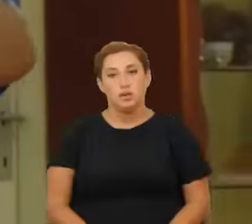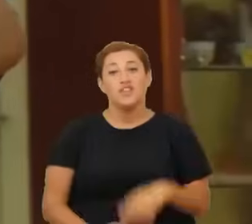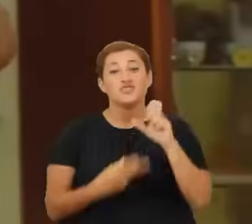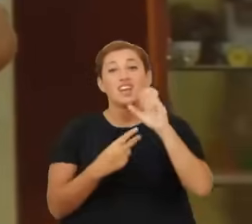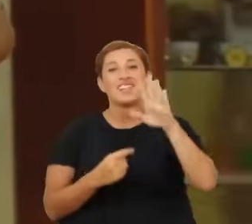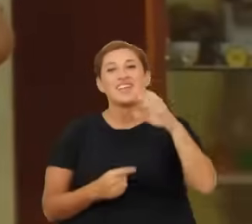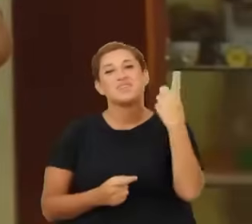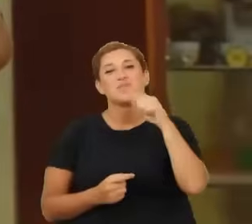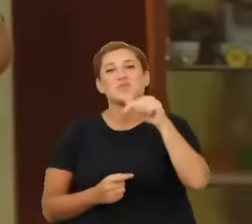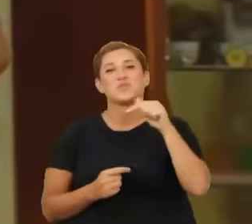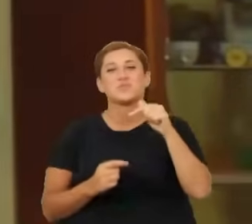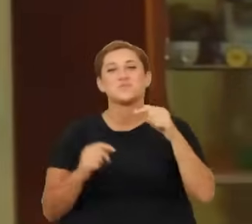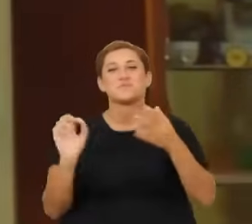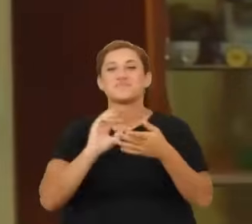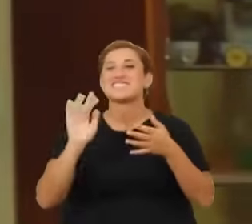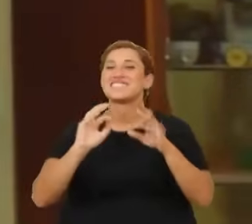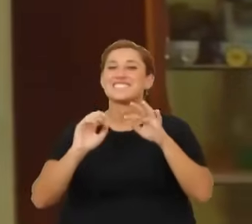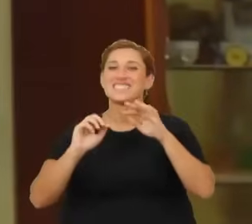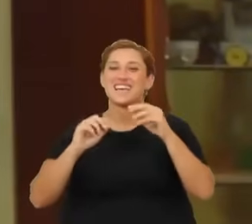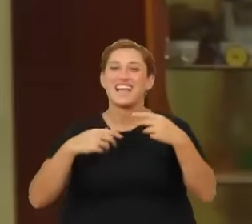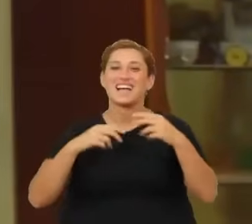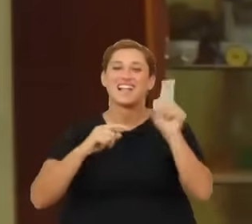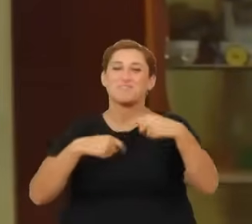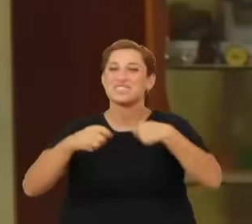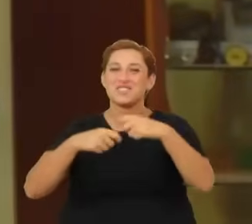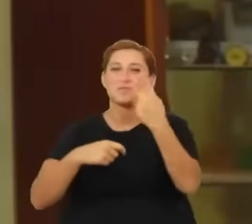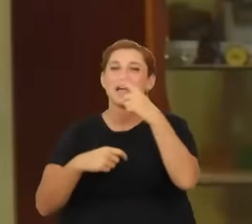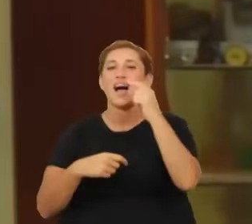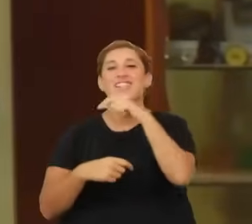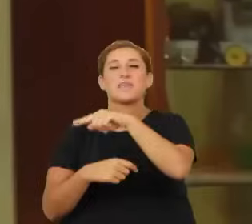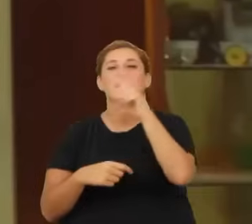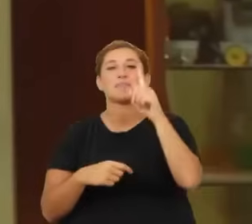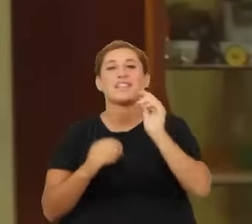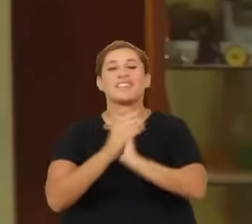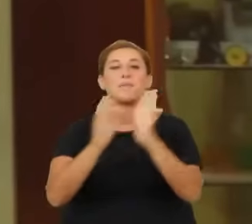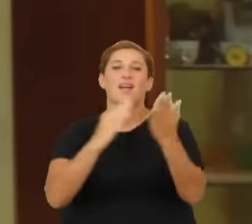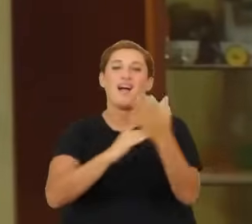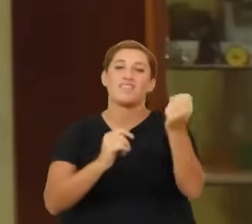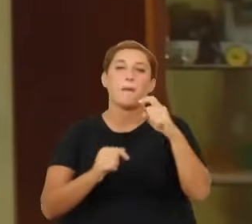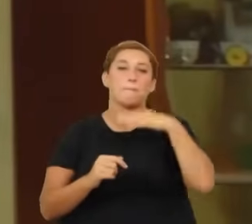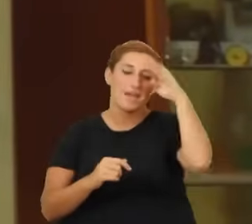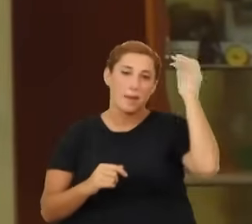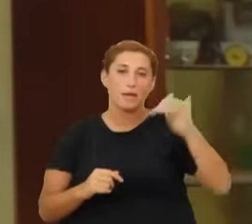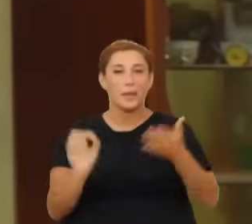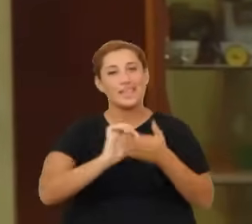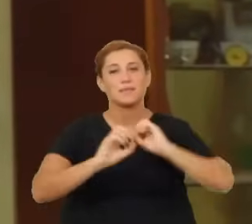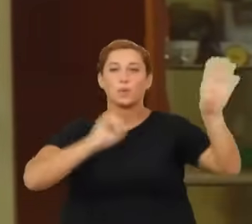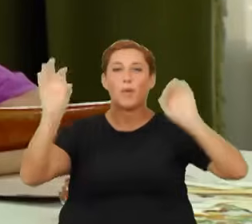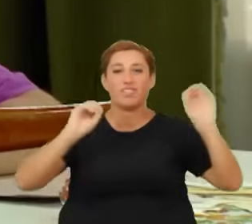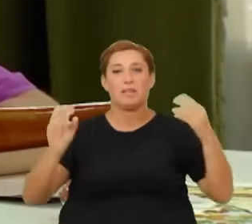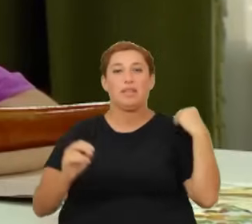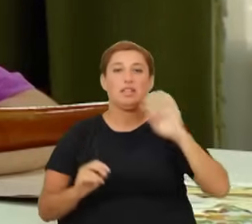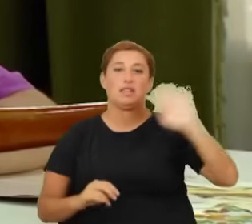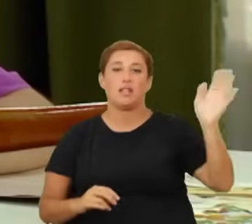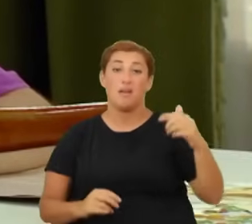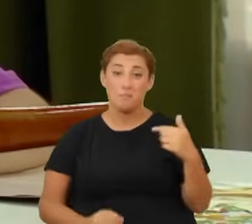Çağatay, bir şu kırtasiye var ya bizim. Oradaki şeyden bir adamcağızdan tebrik kartı alsan, şimdi bayram geliyor. Yazalım, gönderelim, anca gider.